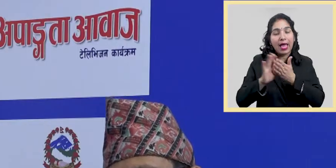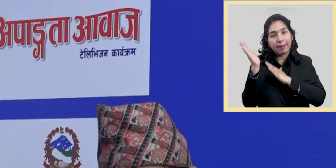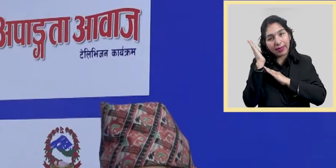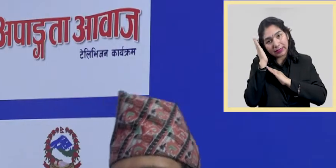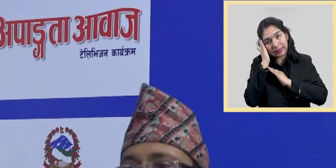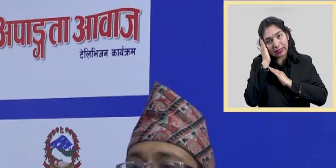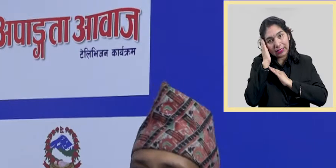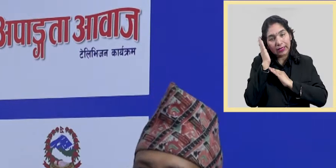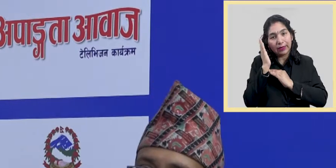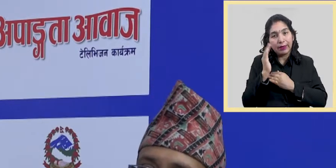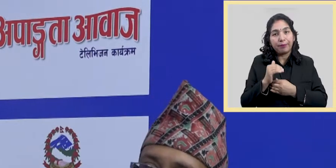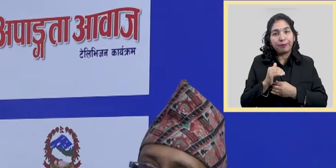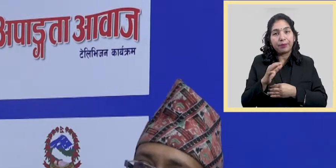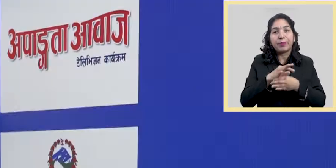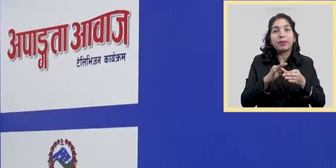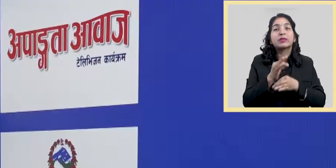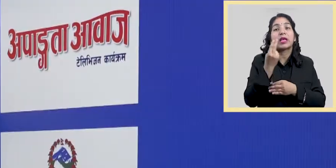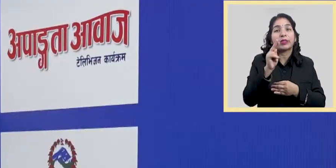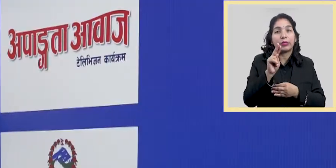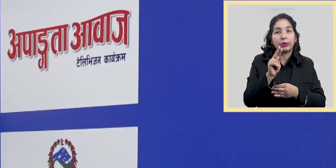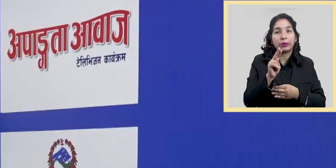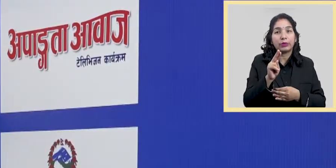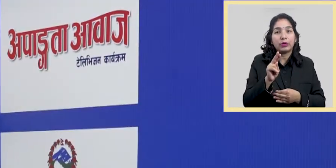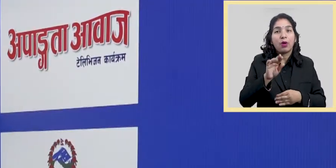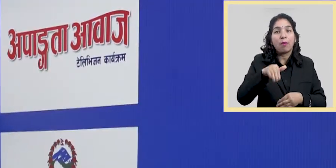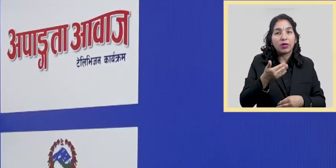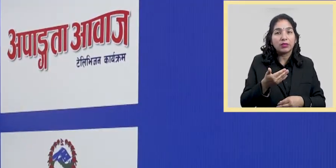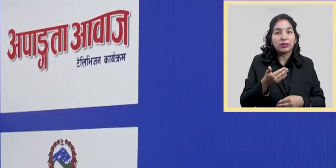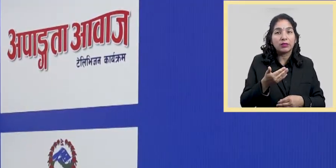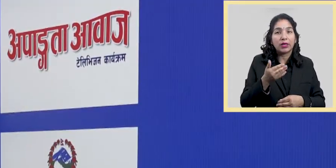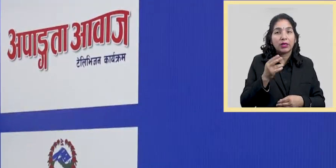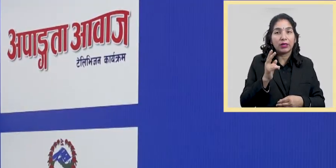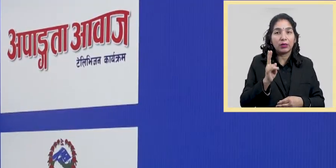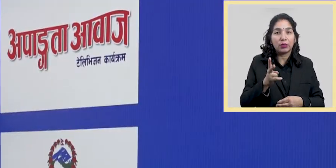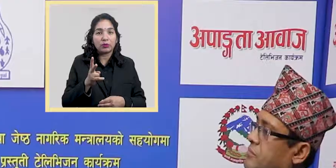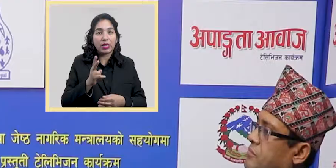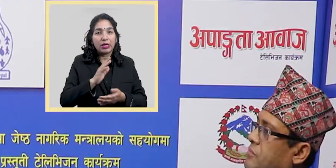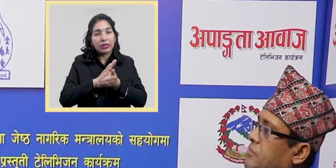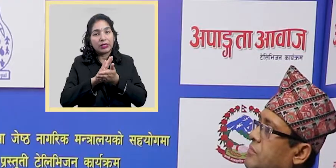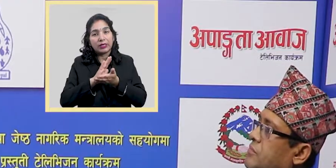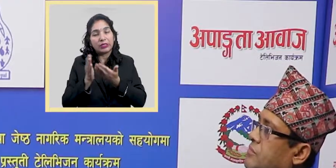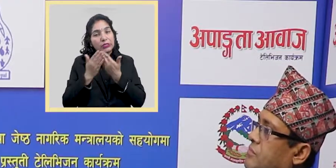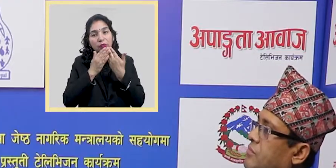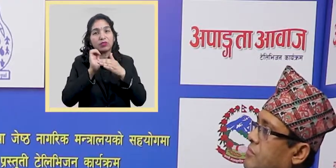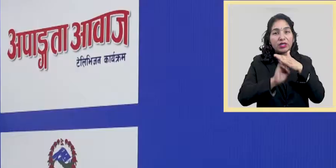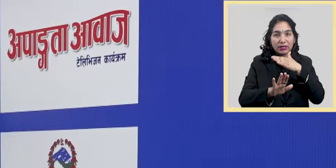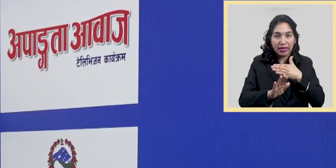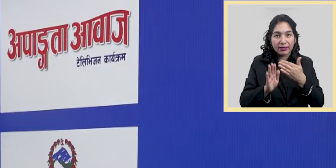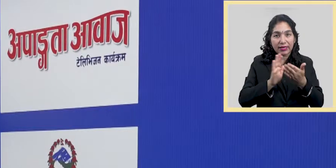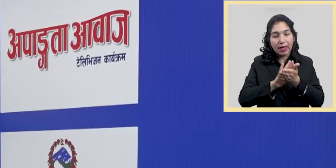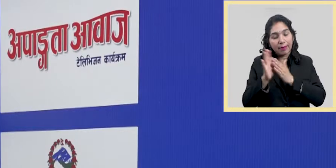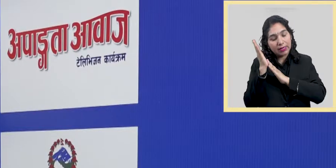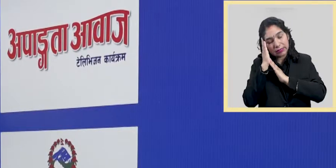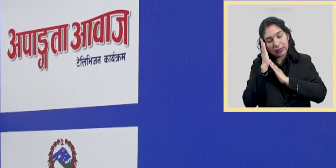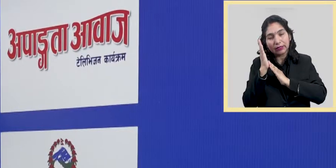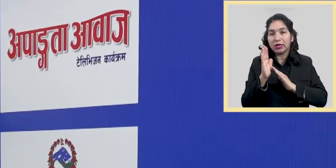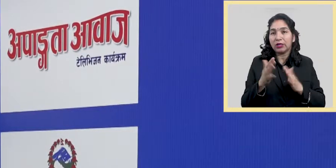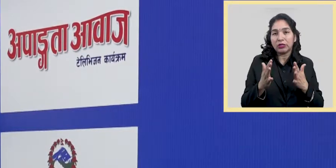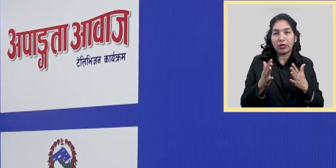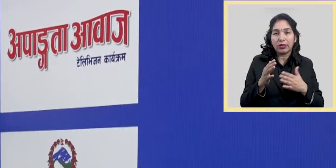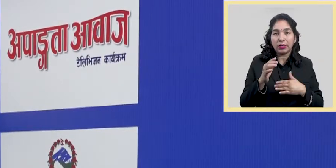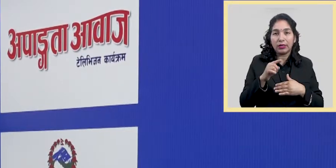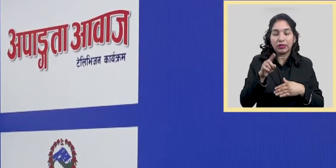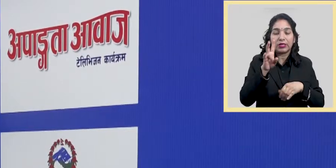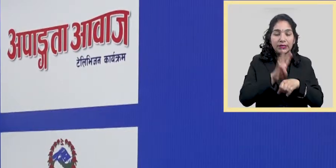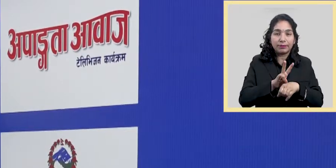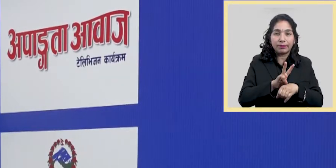आवासीय त्यहाँ उपनि व्यवस्था पनि थियो तर पछिल्लो समय चाहिँ त्यो स्कुल सञ्चालनमा छ, आवासीय व्यवस्थाको चाहिँ छैन